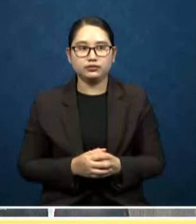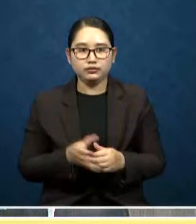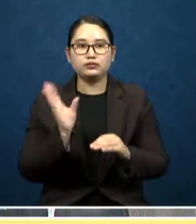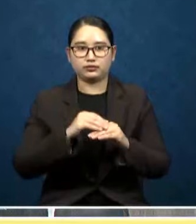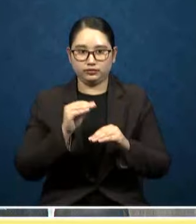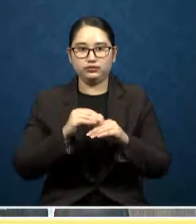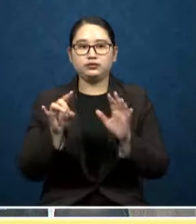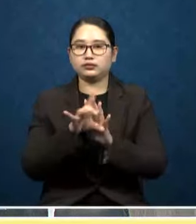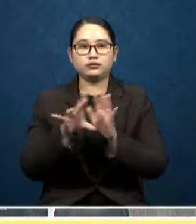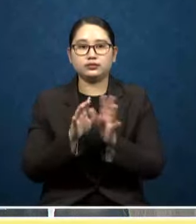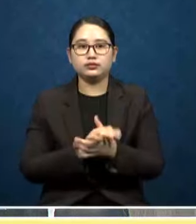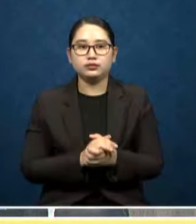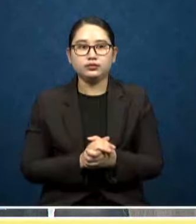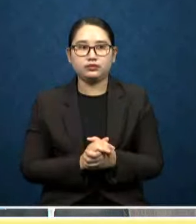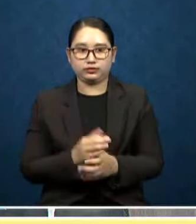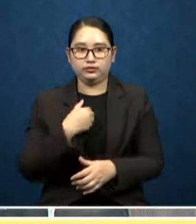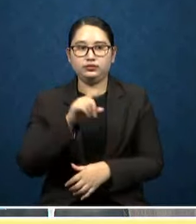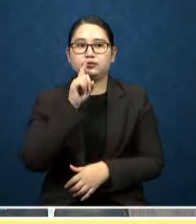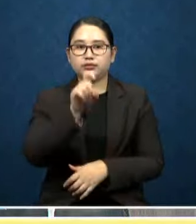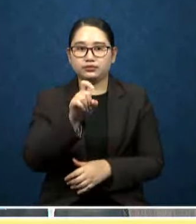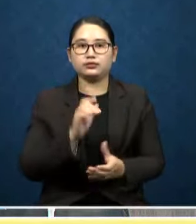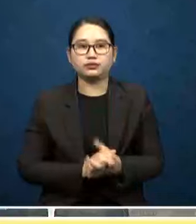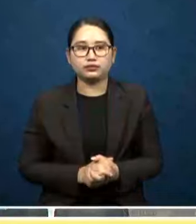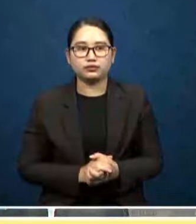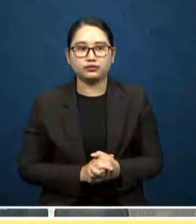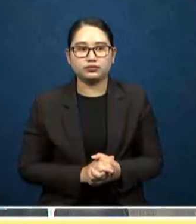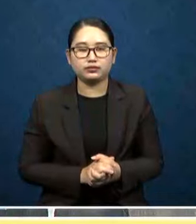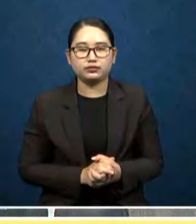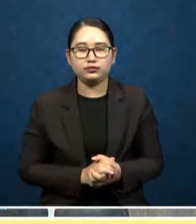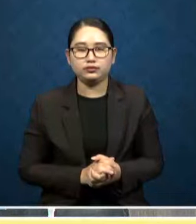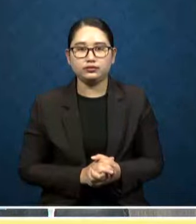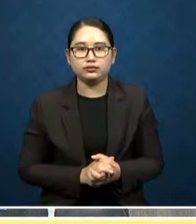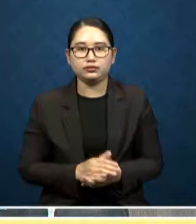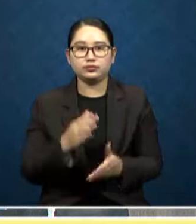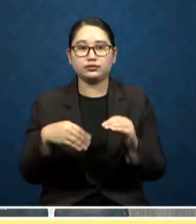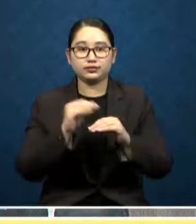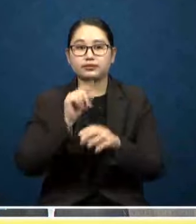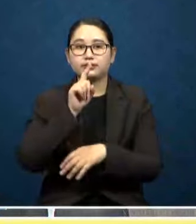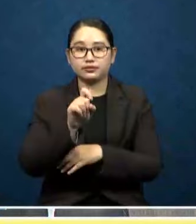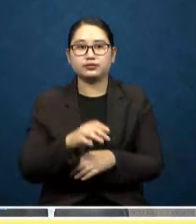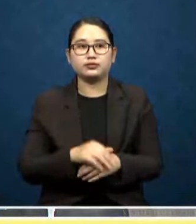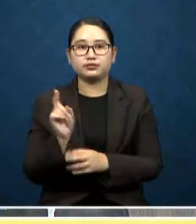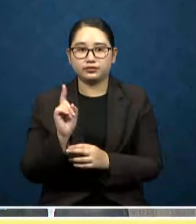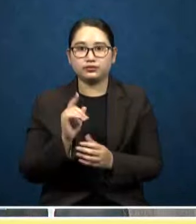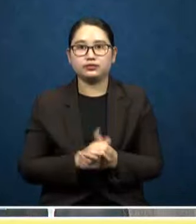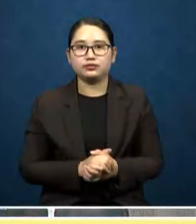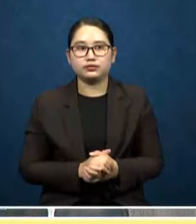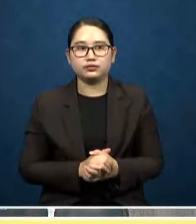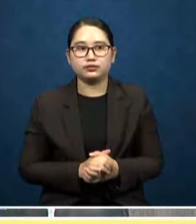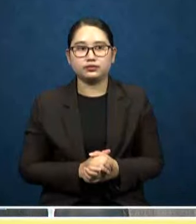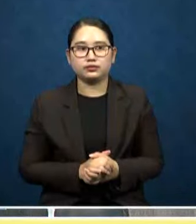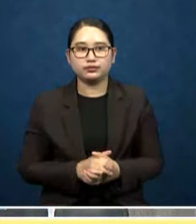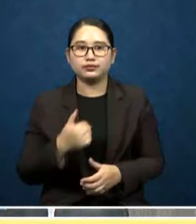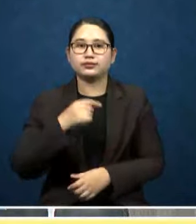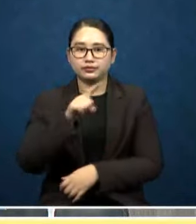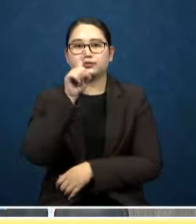ท้ายสุดอีก 1นาทีท่านประทานครับเป็นคำถามก็แล้วกันนอกเหนือจากข้อเสนอแนะคำถามของผมก็คือผม